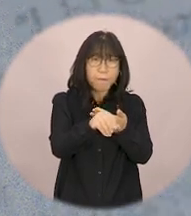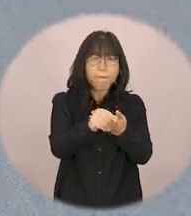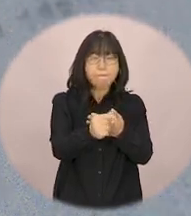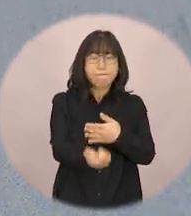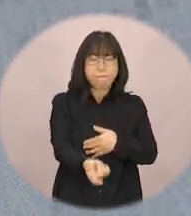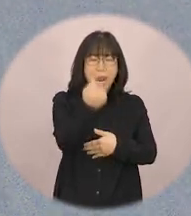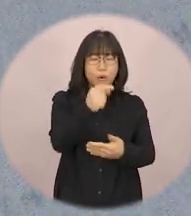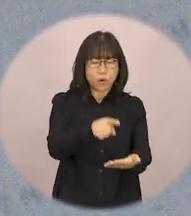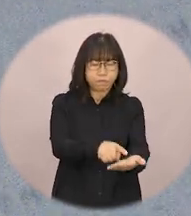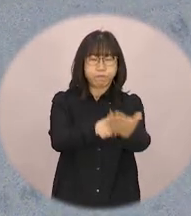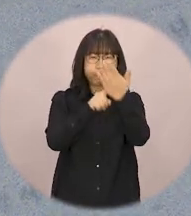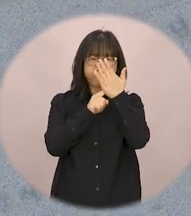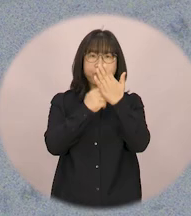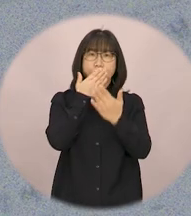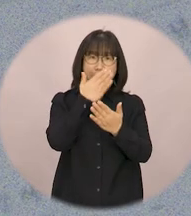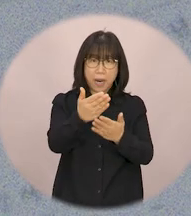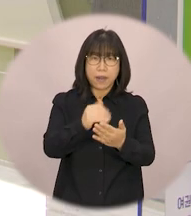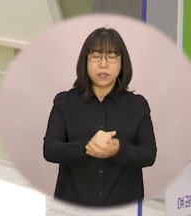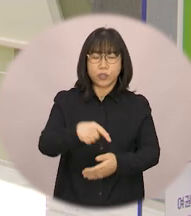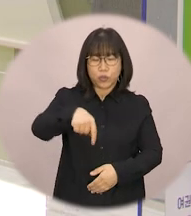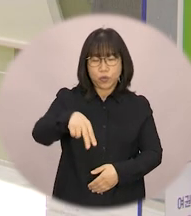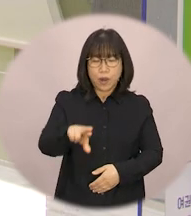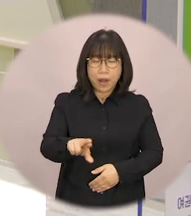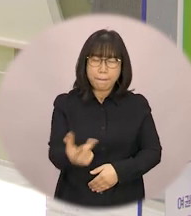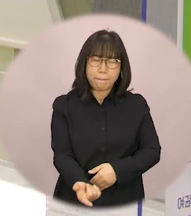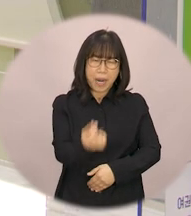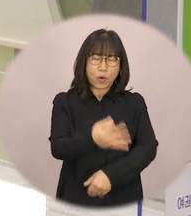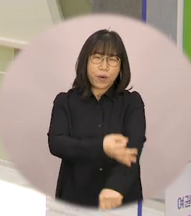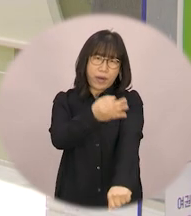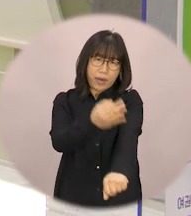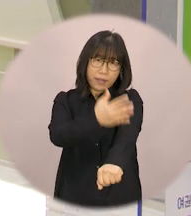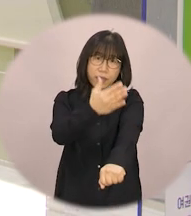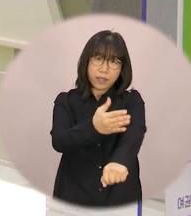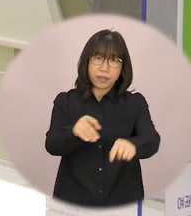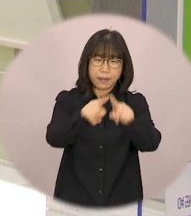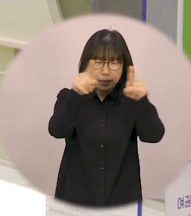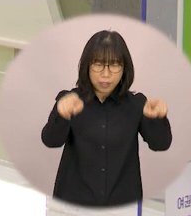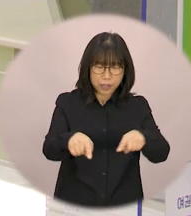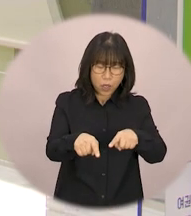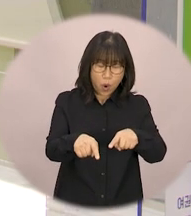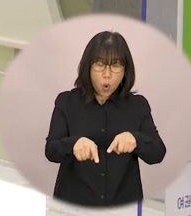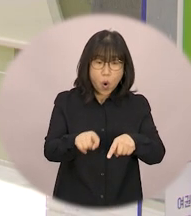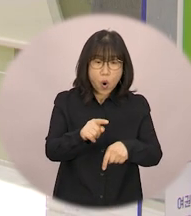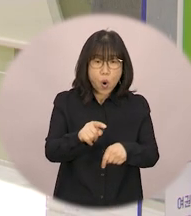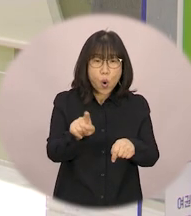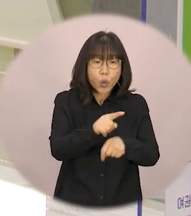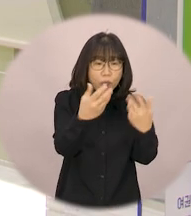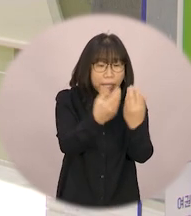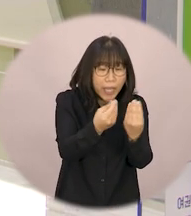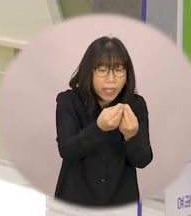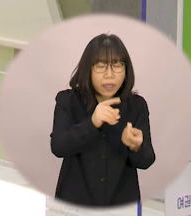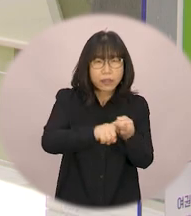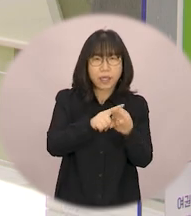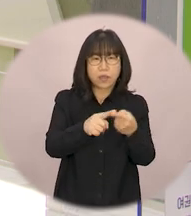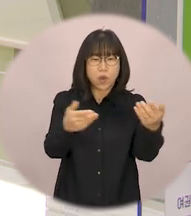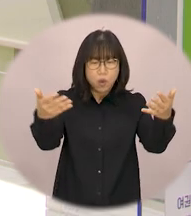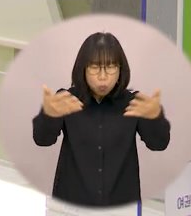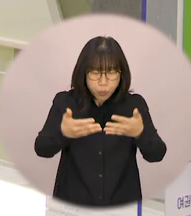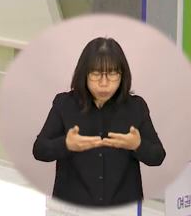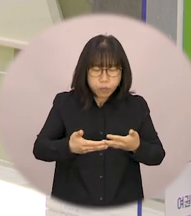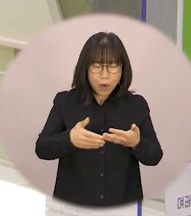표출되게 제작됐습니다. QR코드 부착은 신속하고 편리하게 민원 서식 작성 예시를